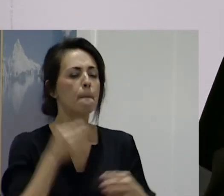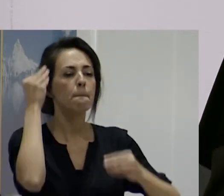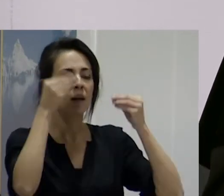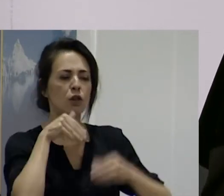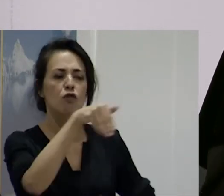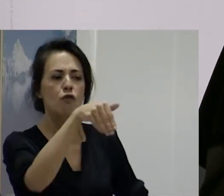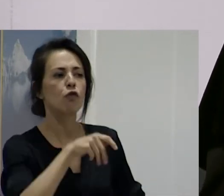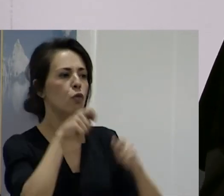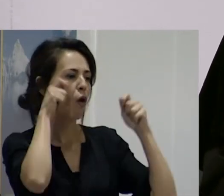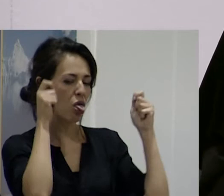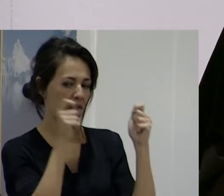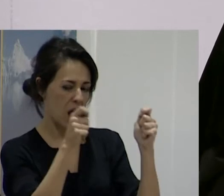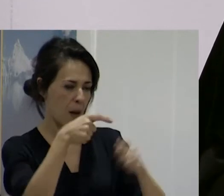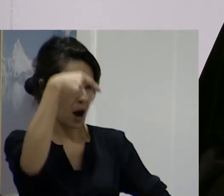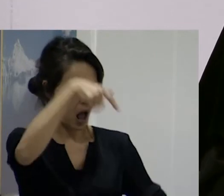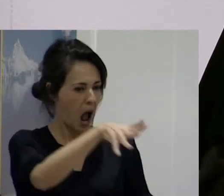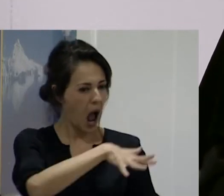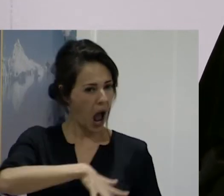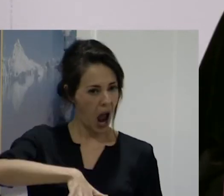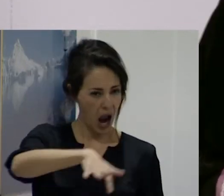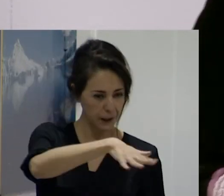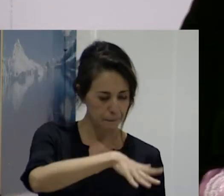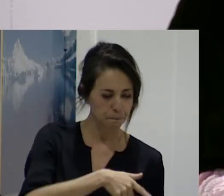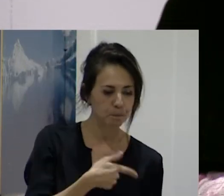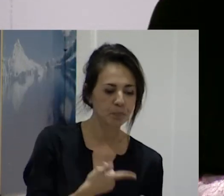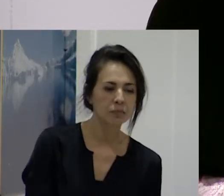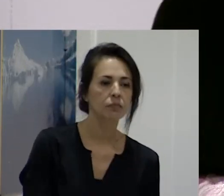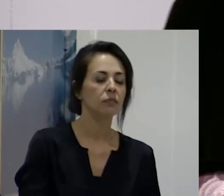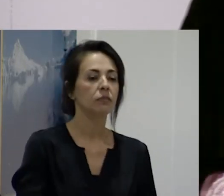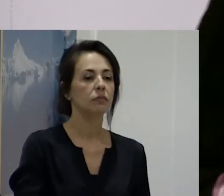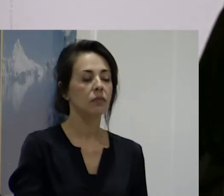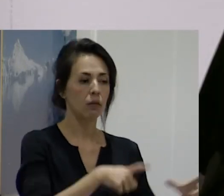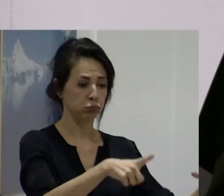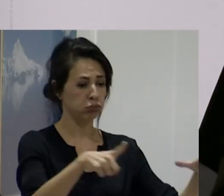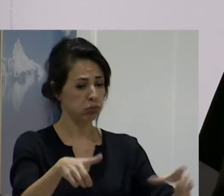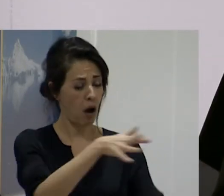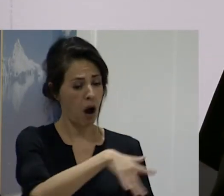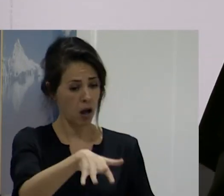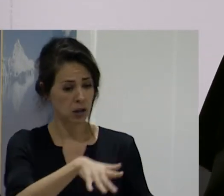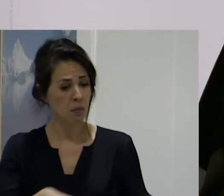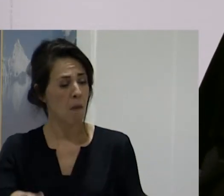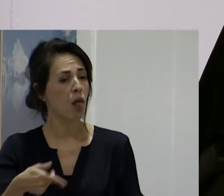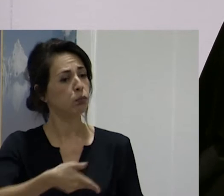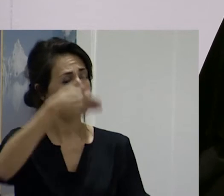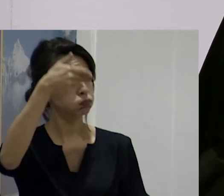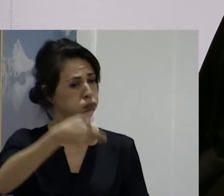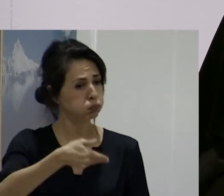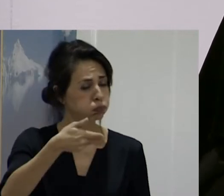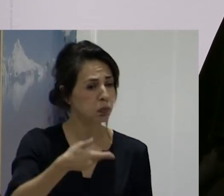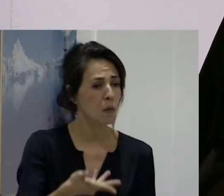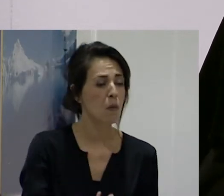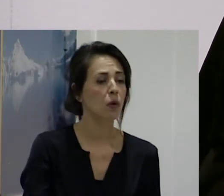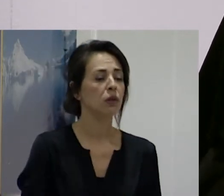nostra universitat. Així, no solament posem en valor aquests espais que conformen i articulen el campus, les diverses